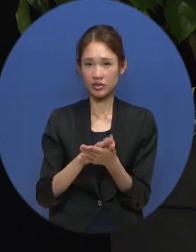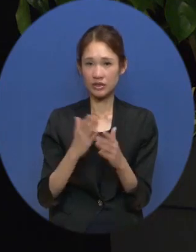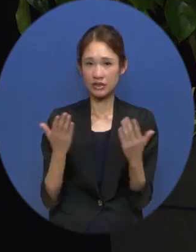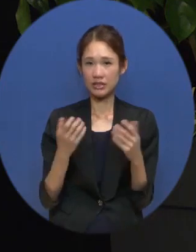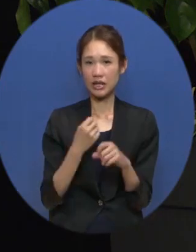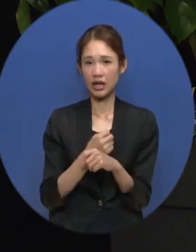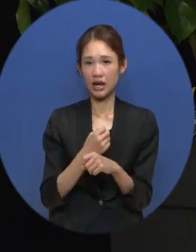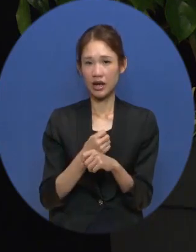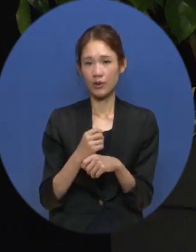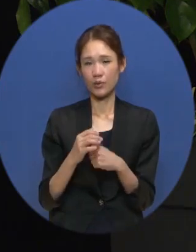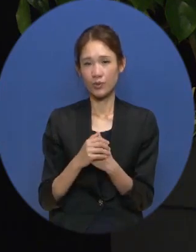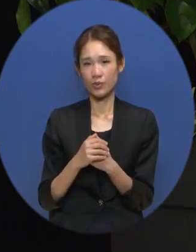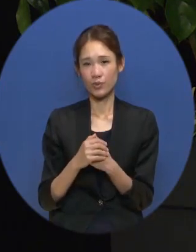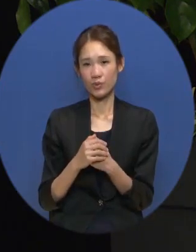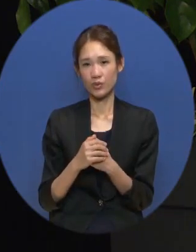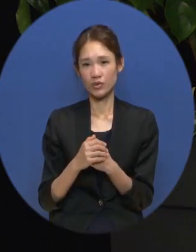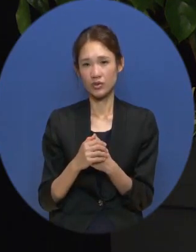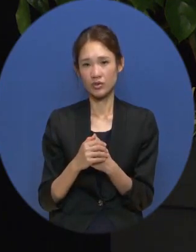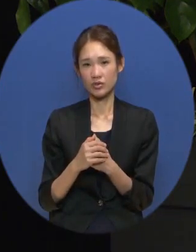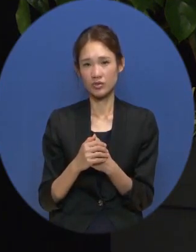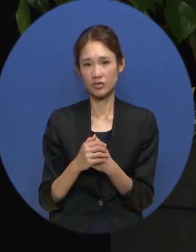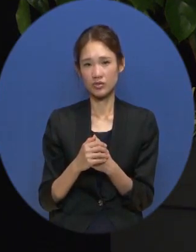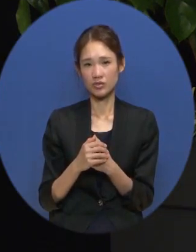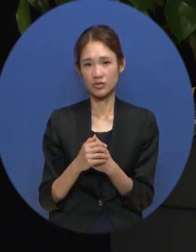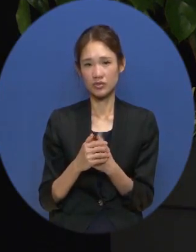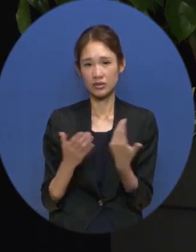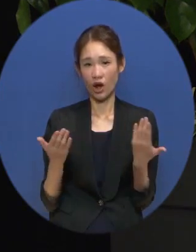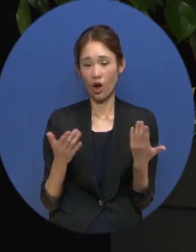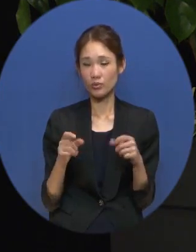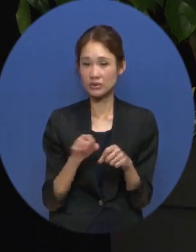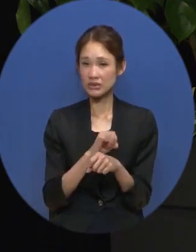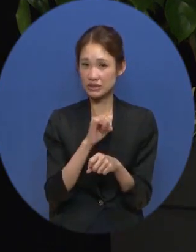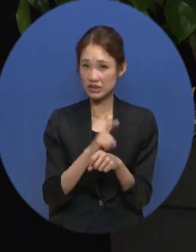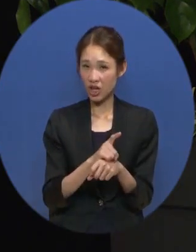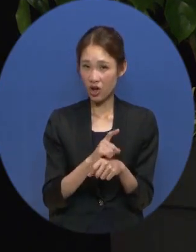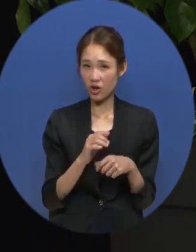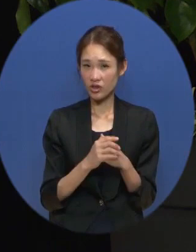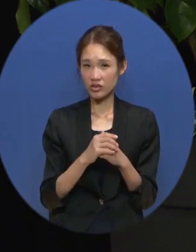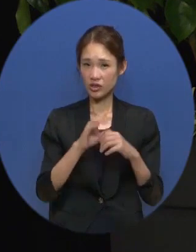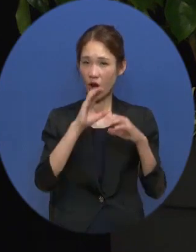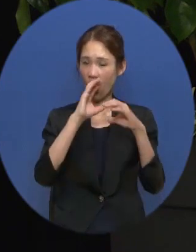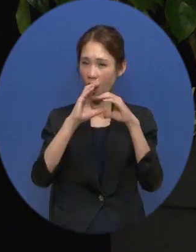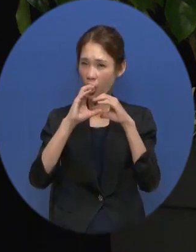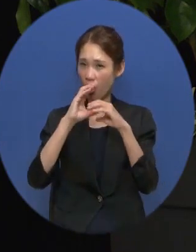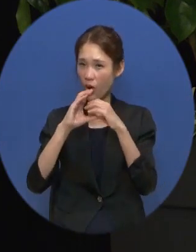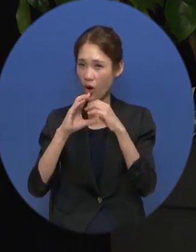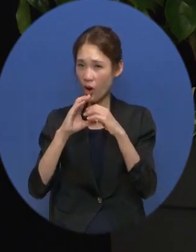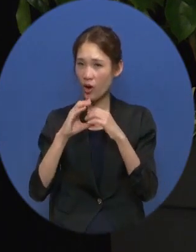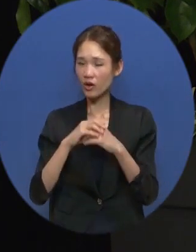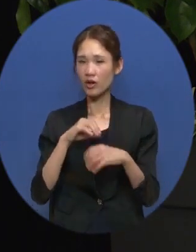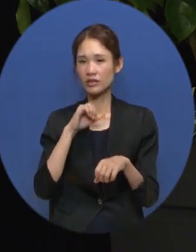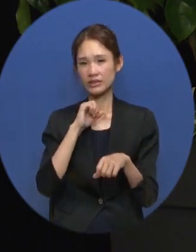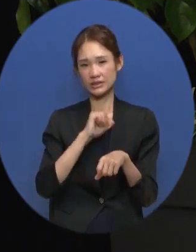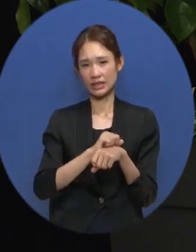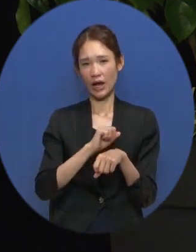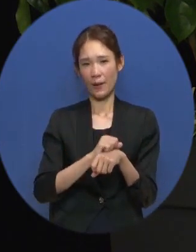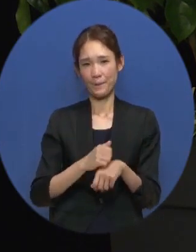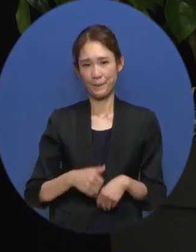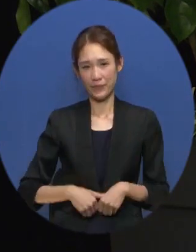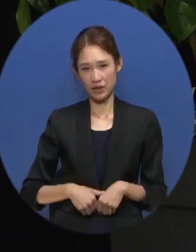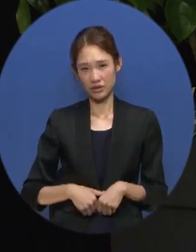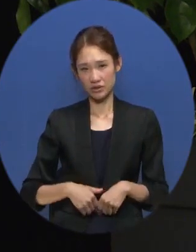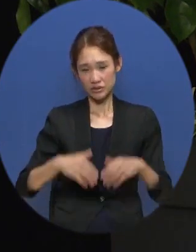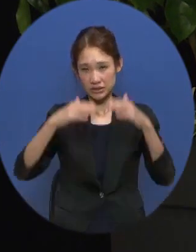하고 있는데요. 저희가 그 업무 특성상 그 커뮤니케이션이 잘 돼야